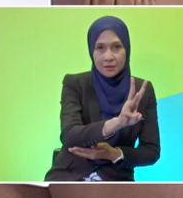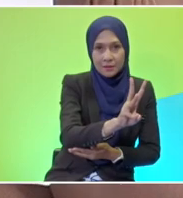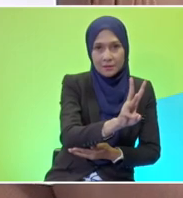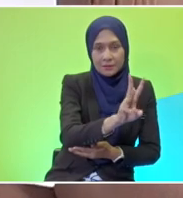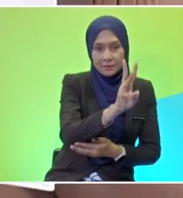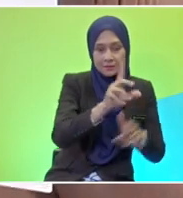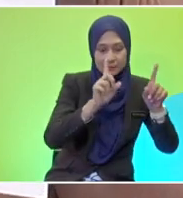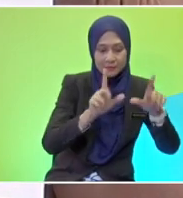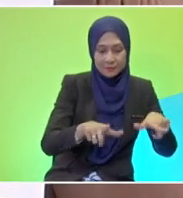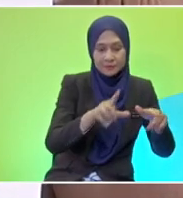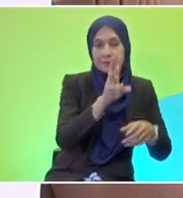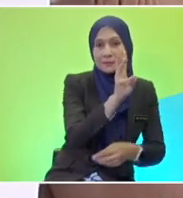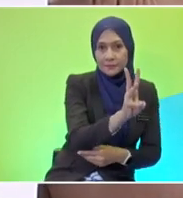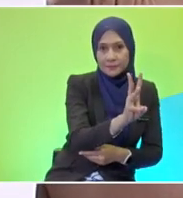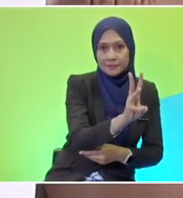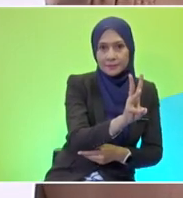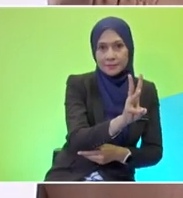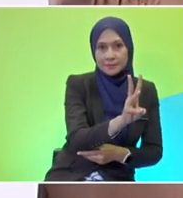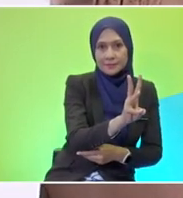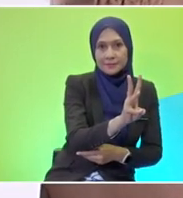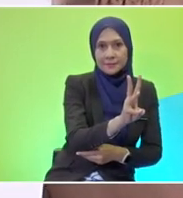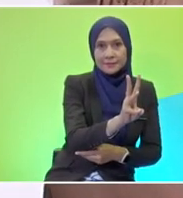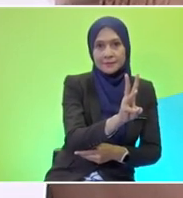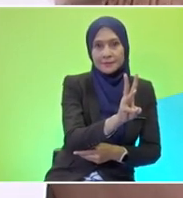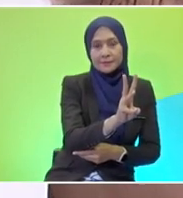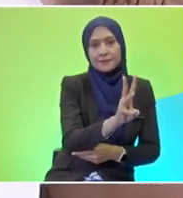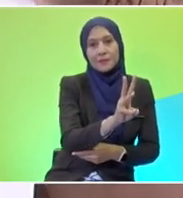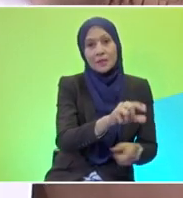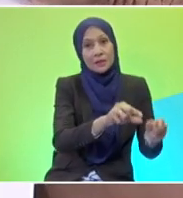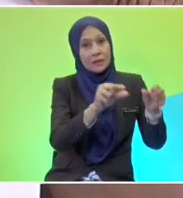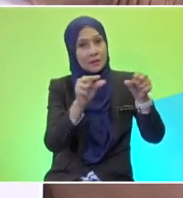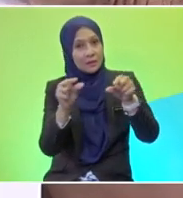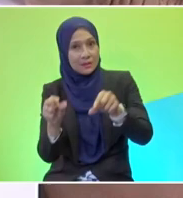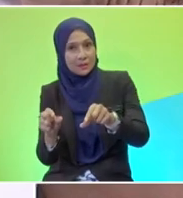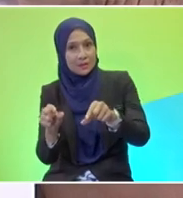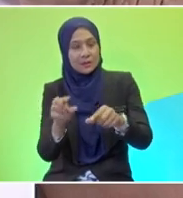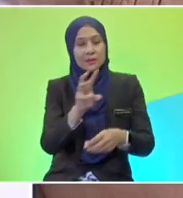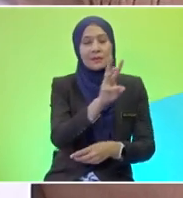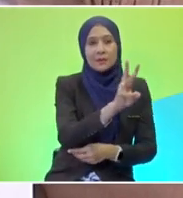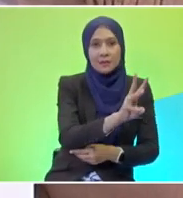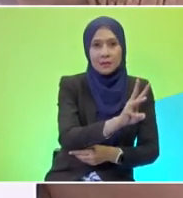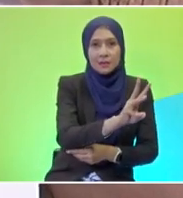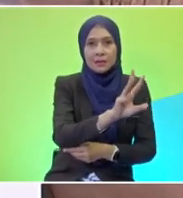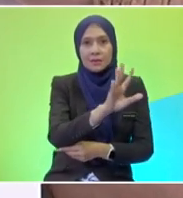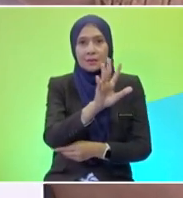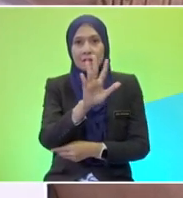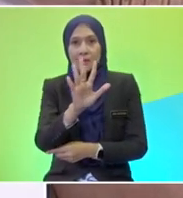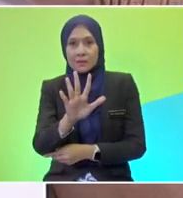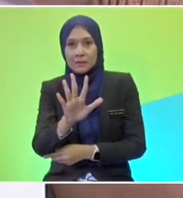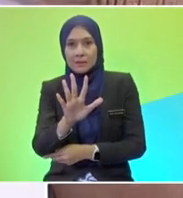pada nombor 6. Aha, sudah. Okey, kemudian kita akan gerakkan nombor sebelum nombor 6. 5 kali.